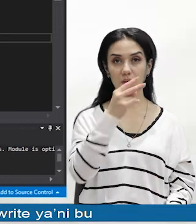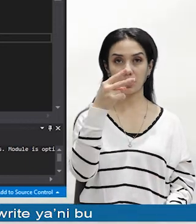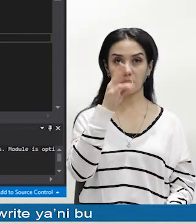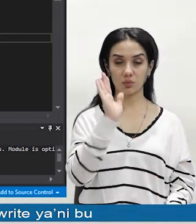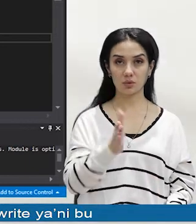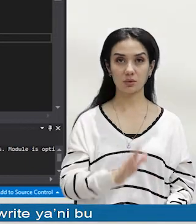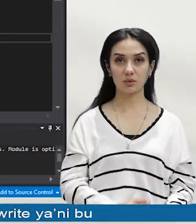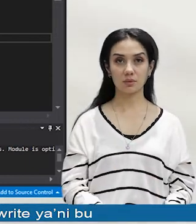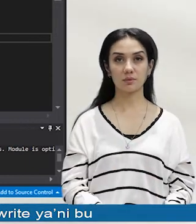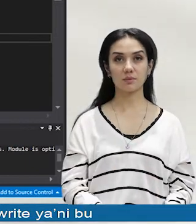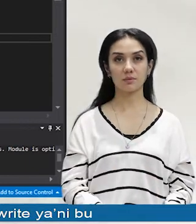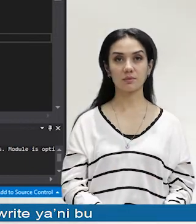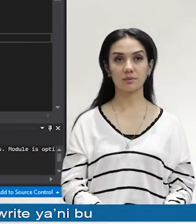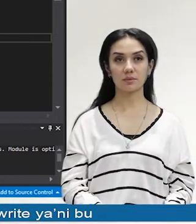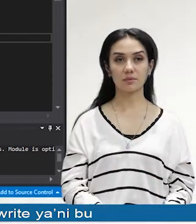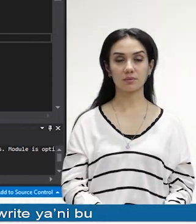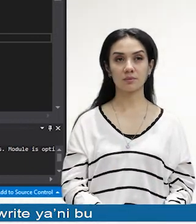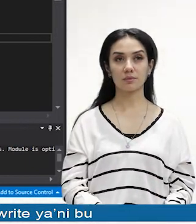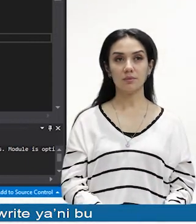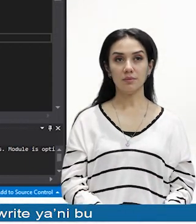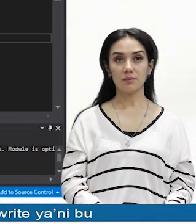bo'lsa, hop, teng bo'lsa